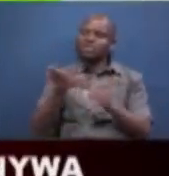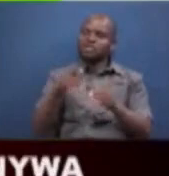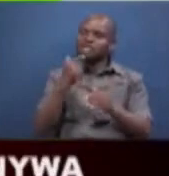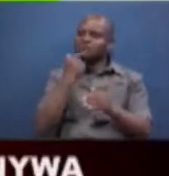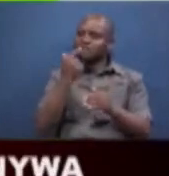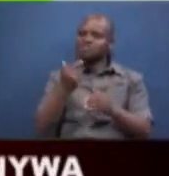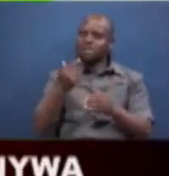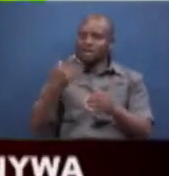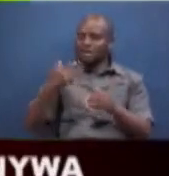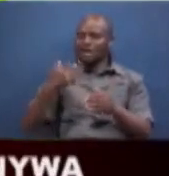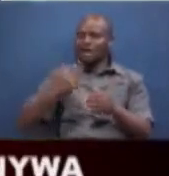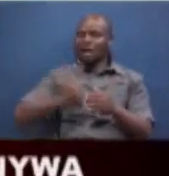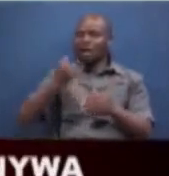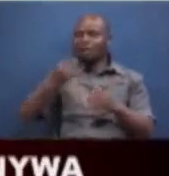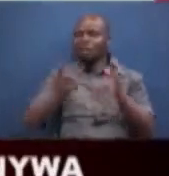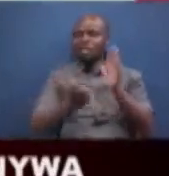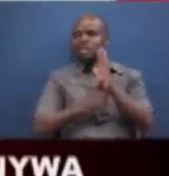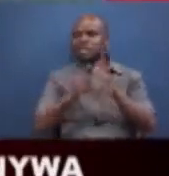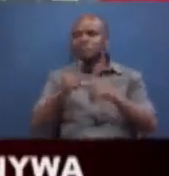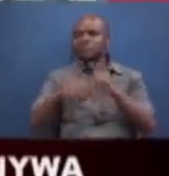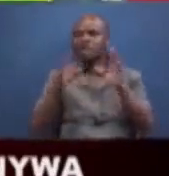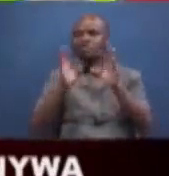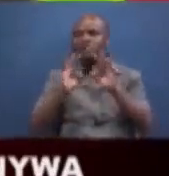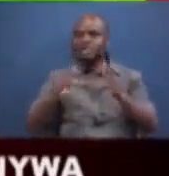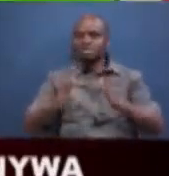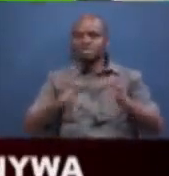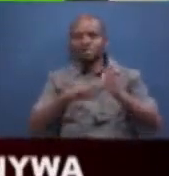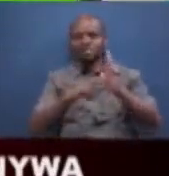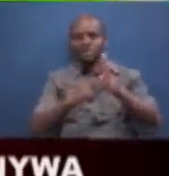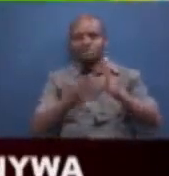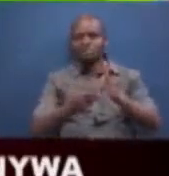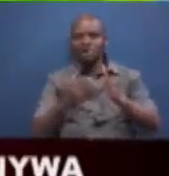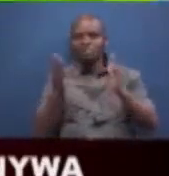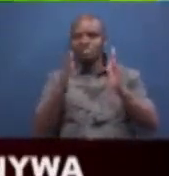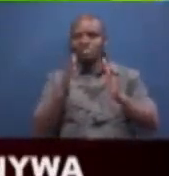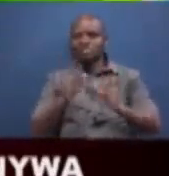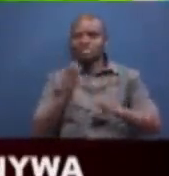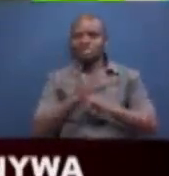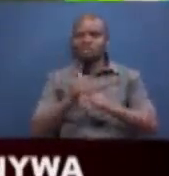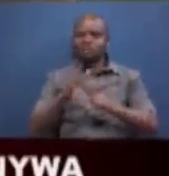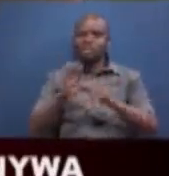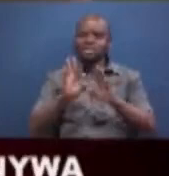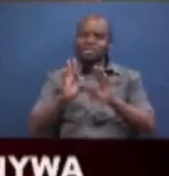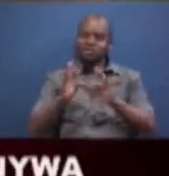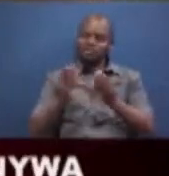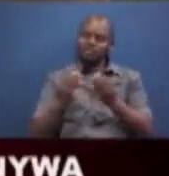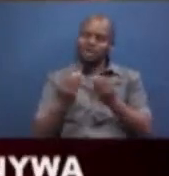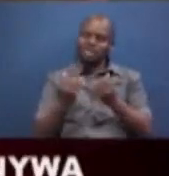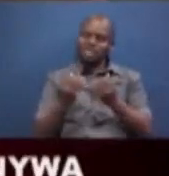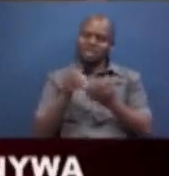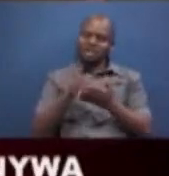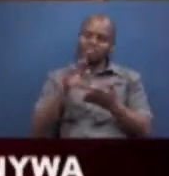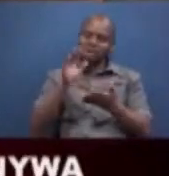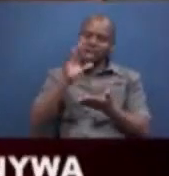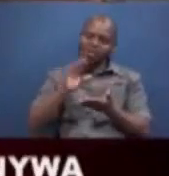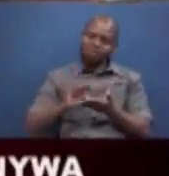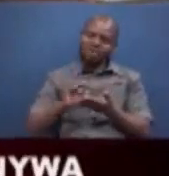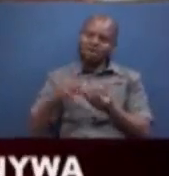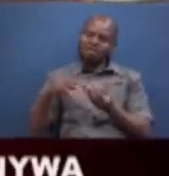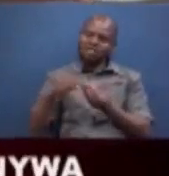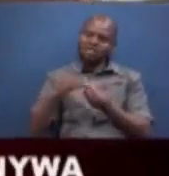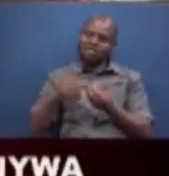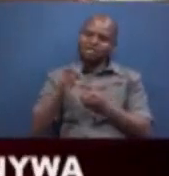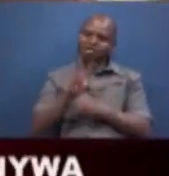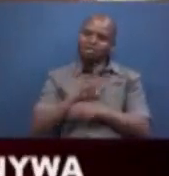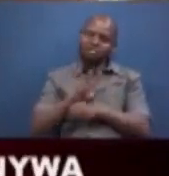Amesema awamu ya sita imeendelea kuboresha miundombinu ya mifumo ya upatikanaji wa maji kwa urahisi na kwa gharama nafuu, pamoja